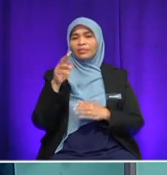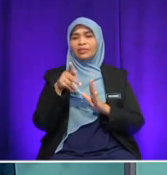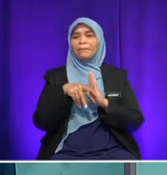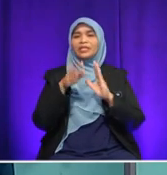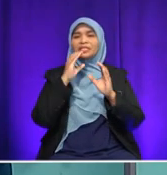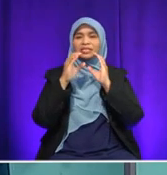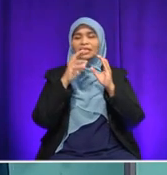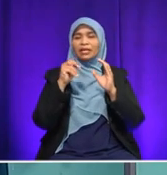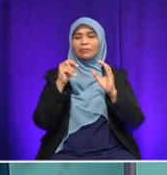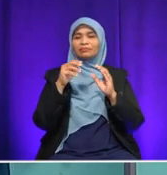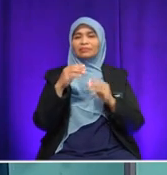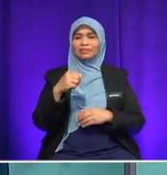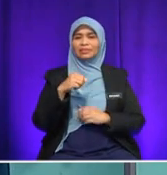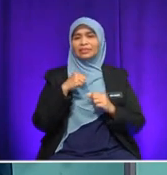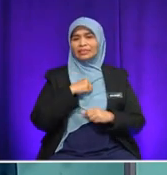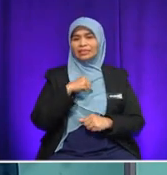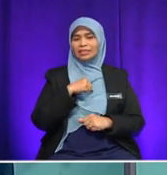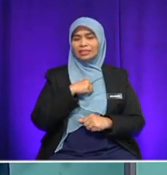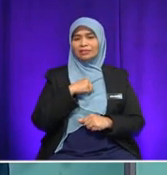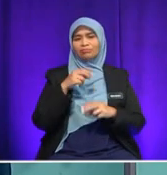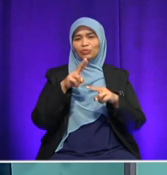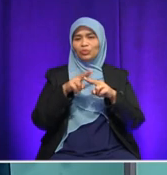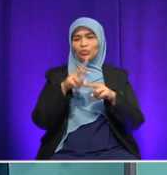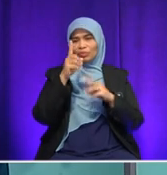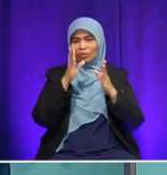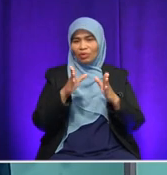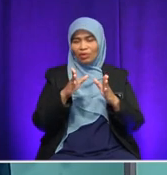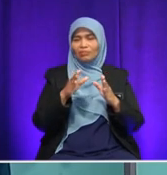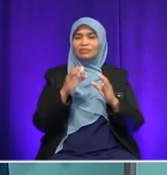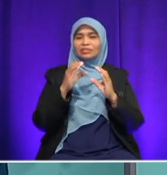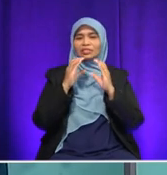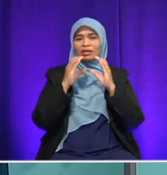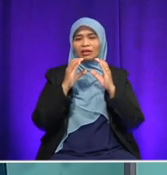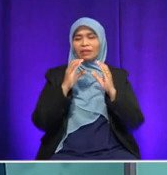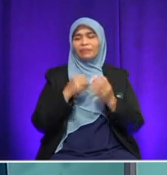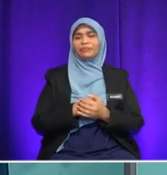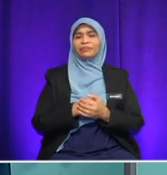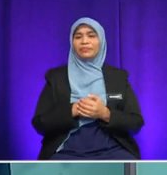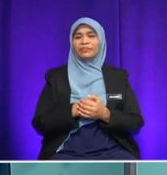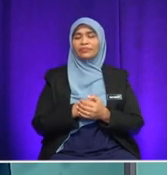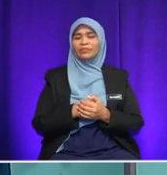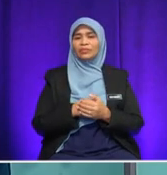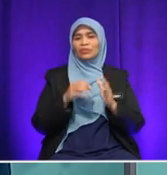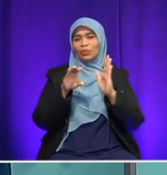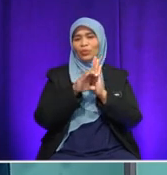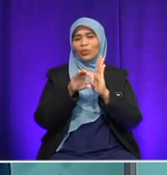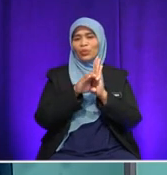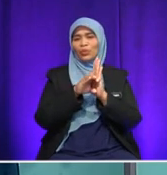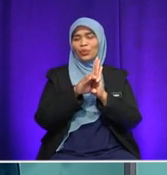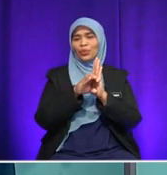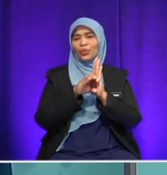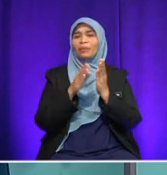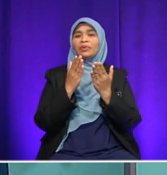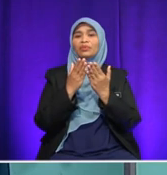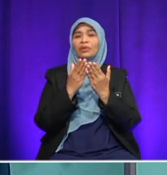percakapan secara bersendirian. Dia duduk seorang-seorang sendiri-sendiri, dia pun bercakap. Contohnya macam kita